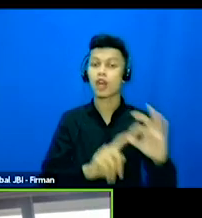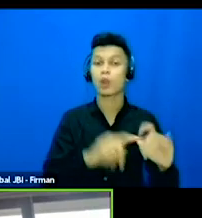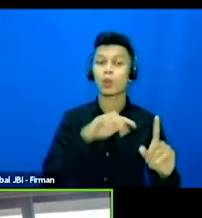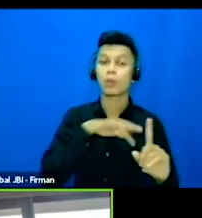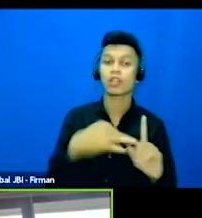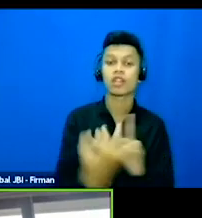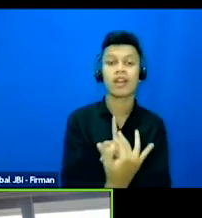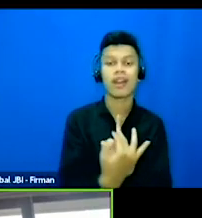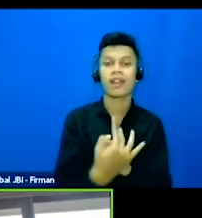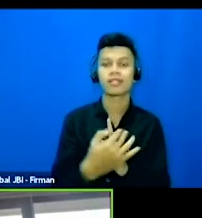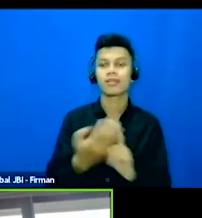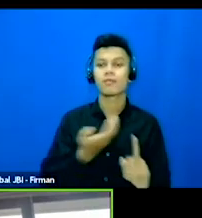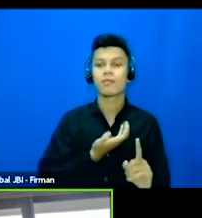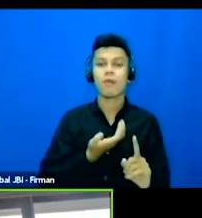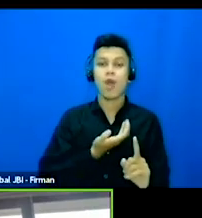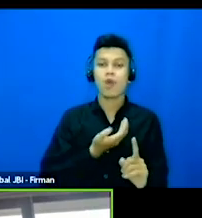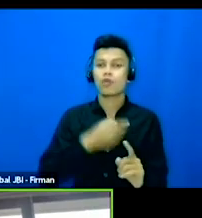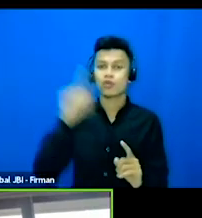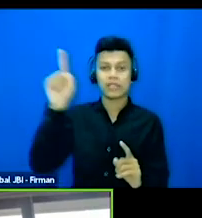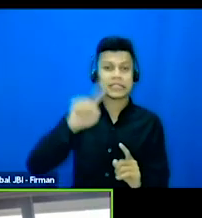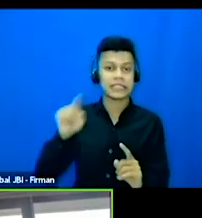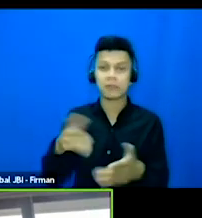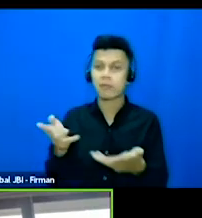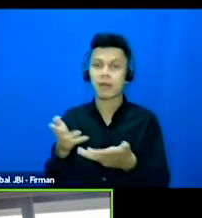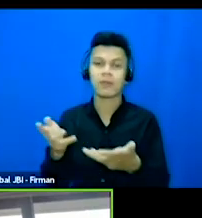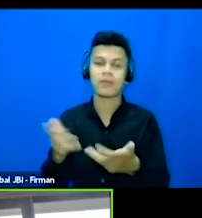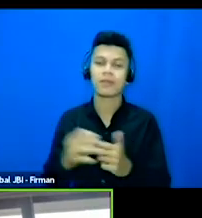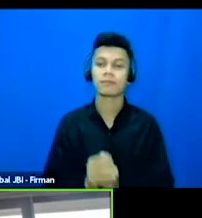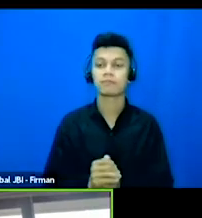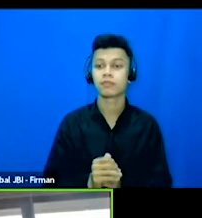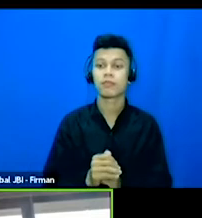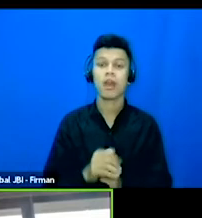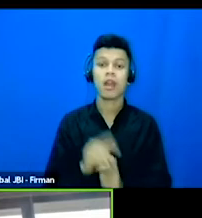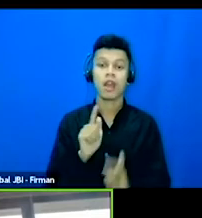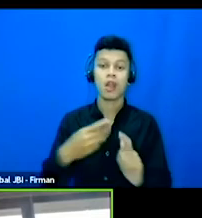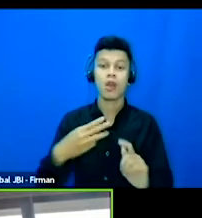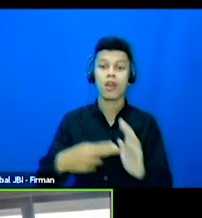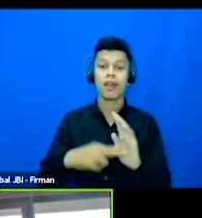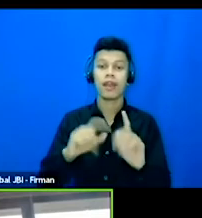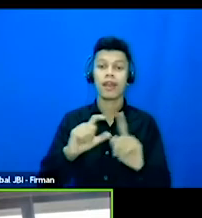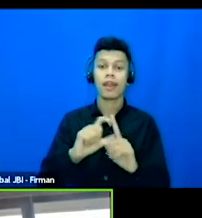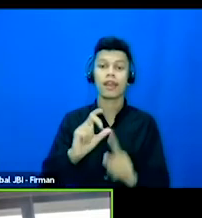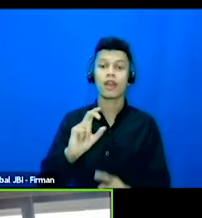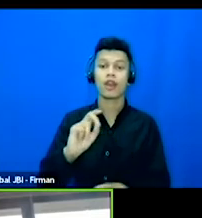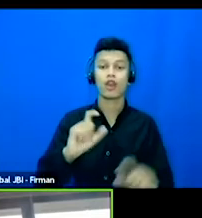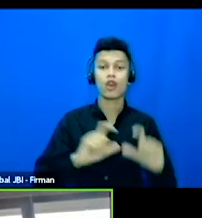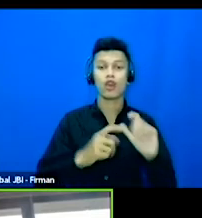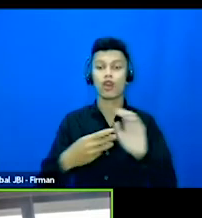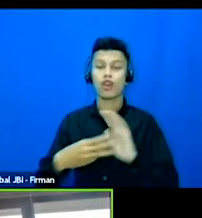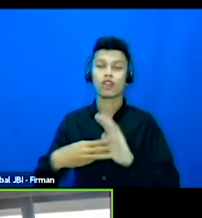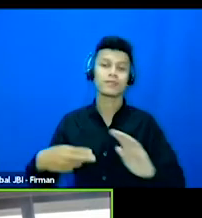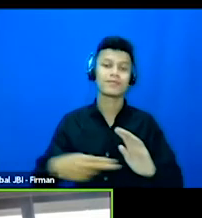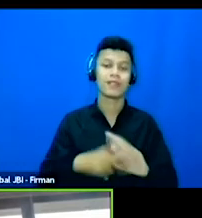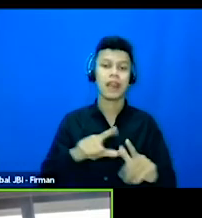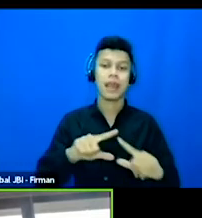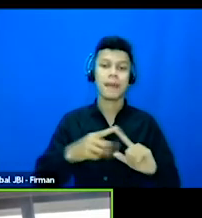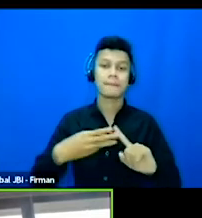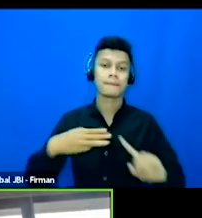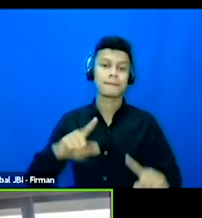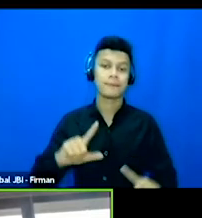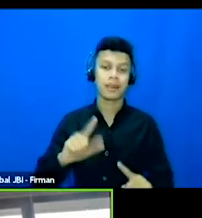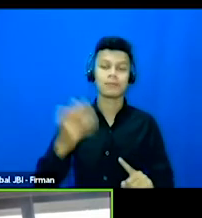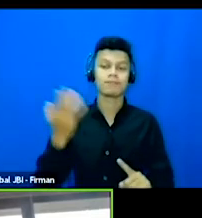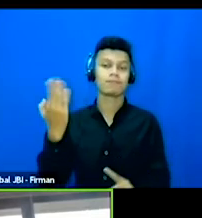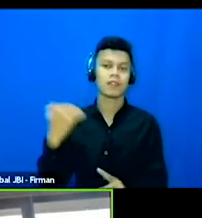nanti mau shipping listriknya dimana sementara kalau Indocement label saya setuju tadi sebenarnya kan tadi dikatakan